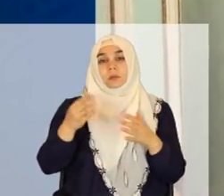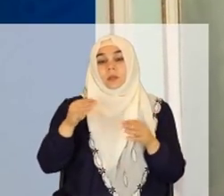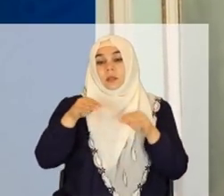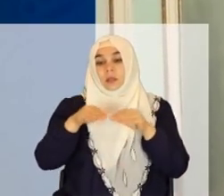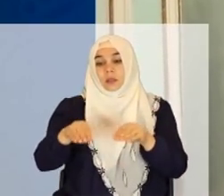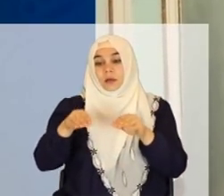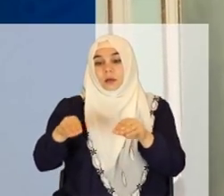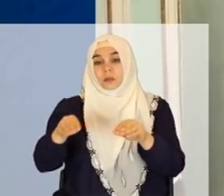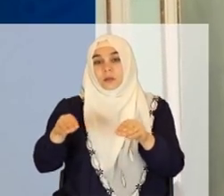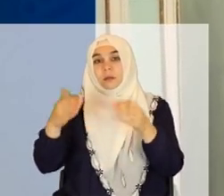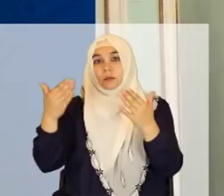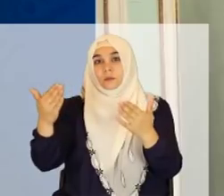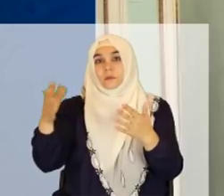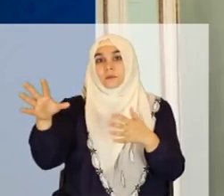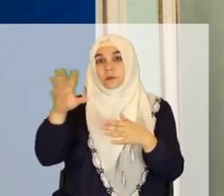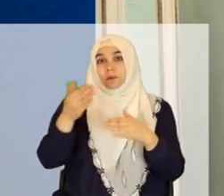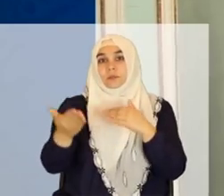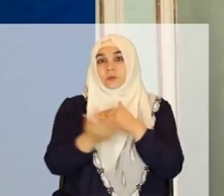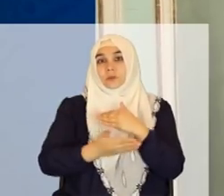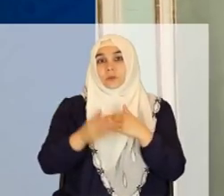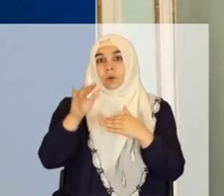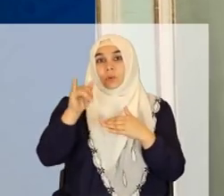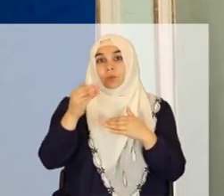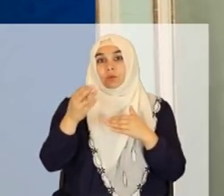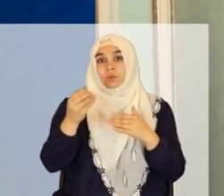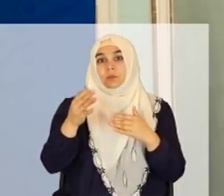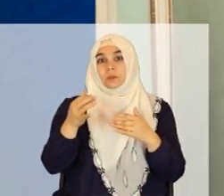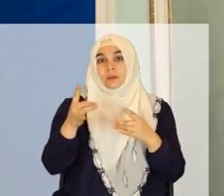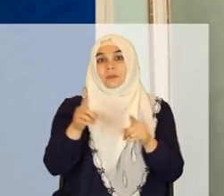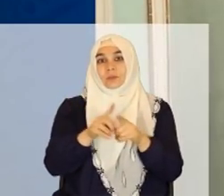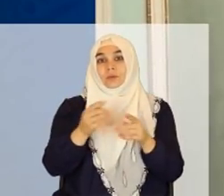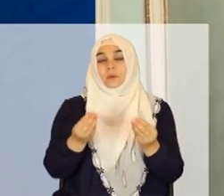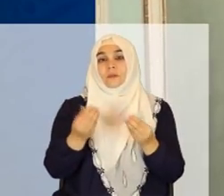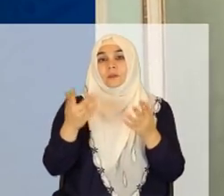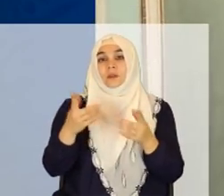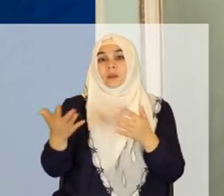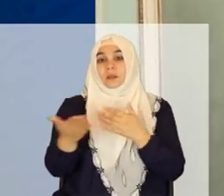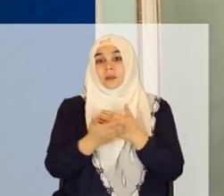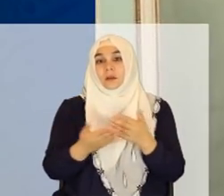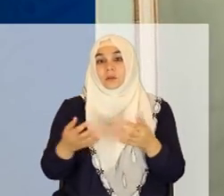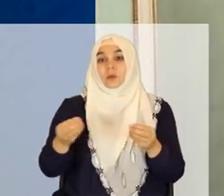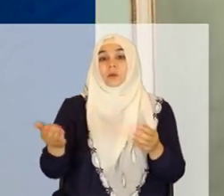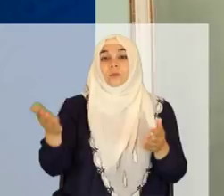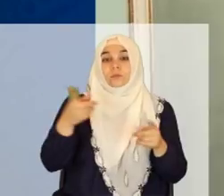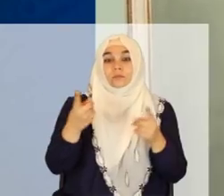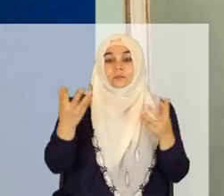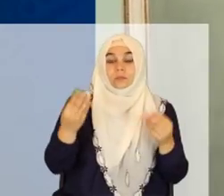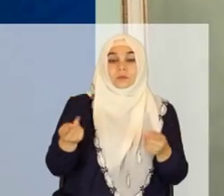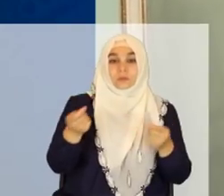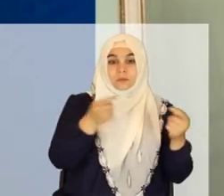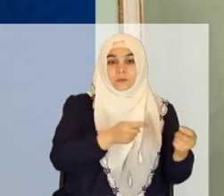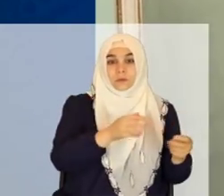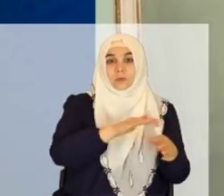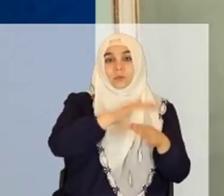Ekin tikin ziroatni ushrini, ya'ni zakotini yiqqan hosilni to'plagan kuningiz berib.